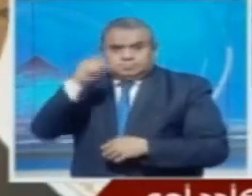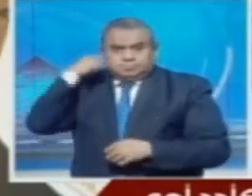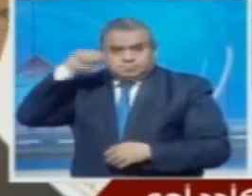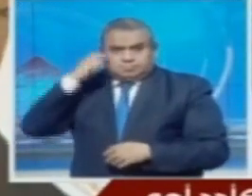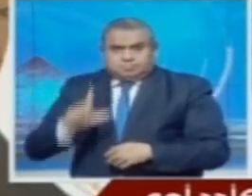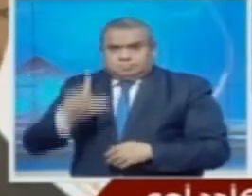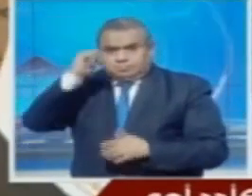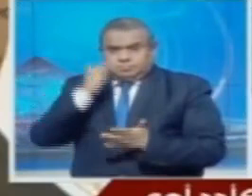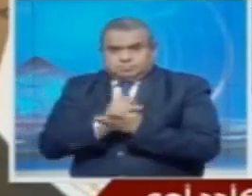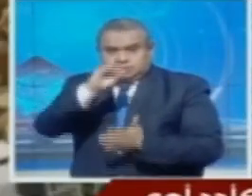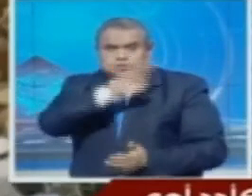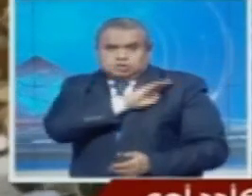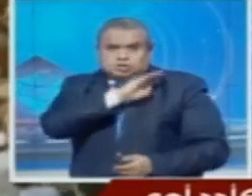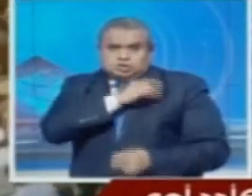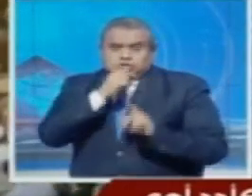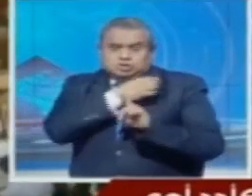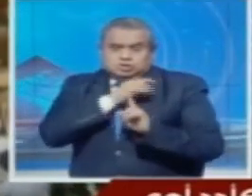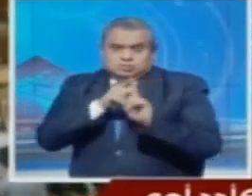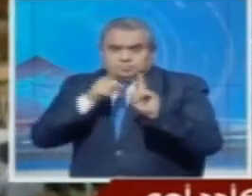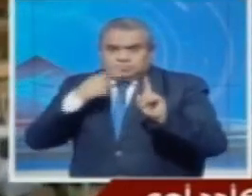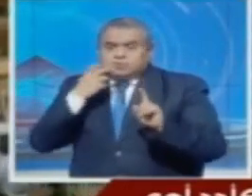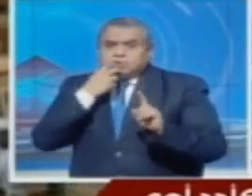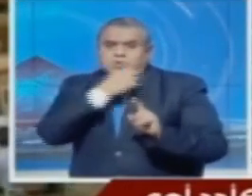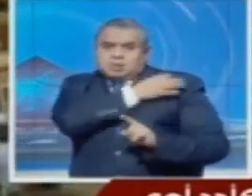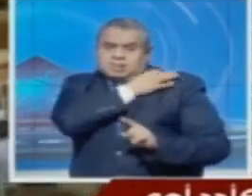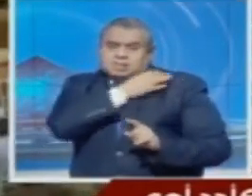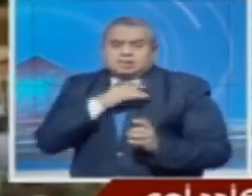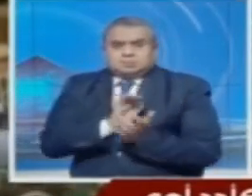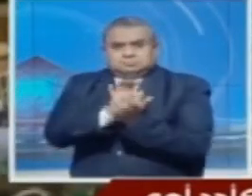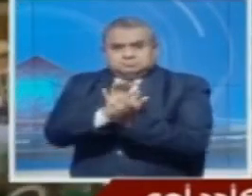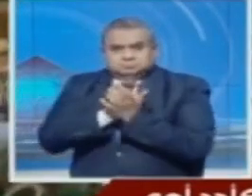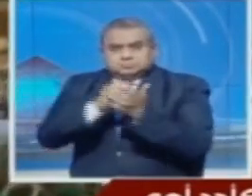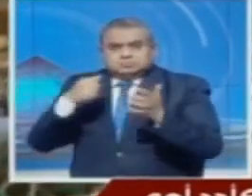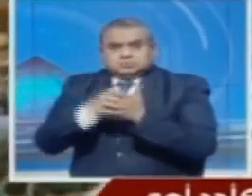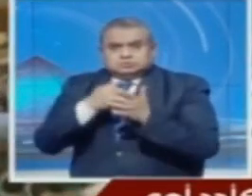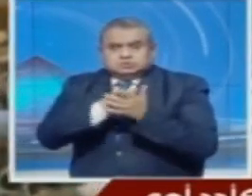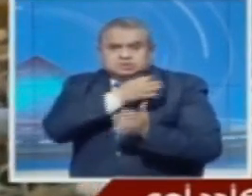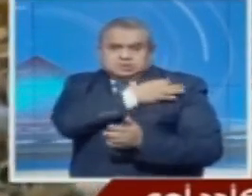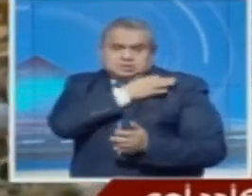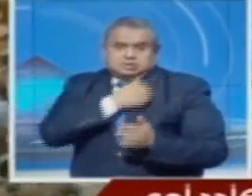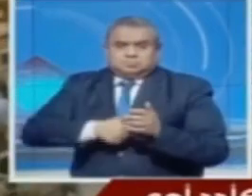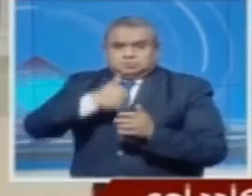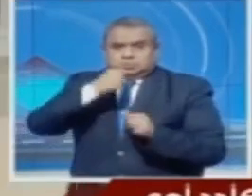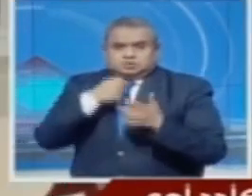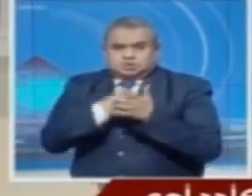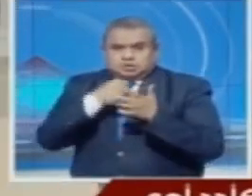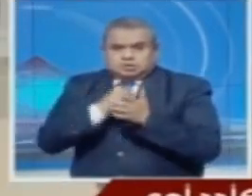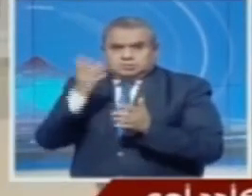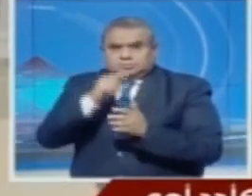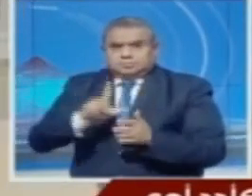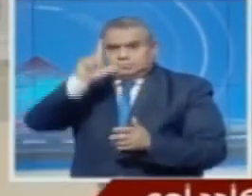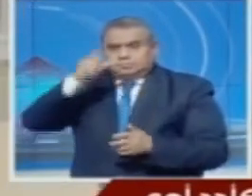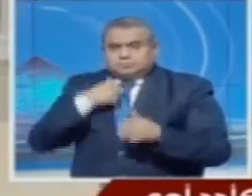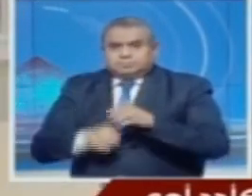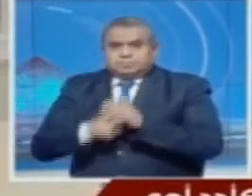شؤون ضباط القوات المسلحة قرار منح الدرجات العلمية وتقديم الأنواط لأوائل الخريجين. وقام الفريق